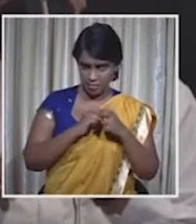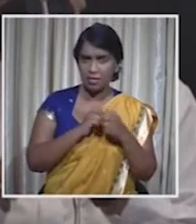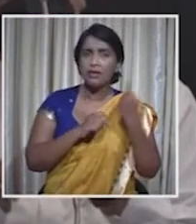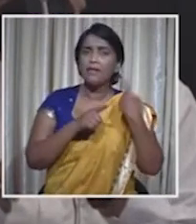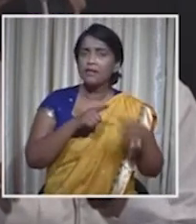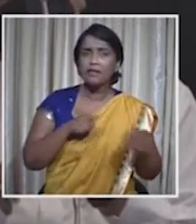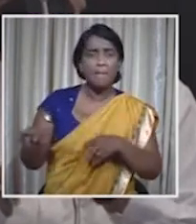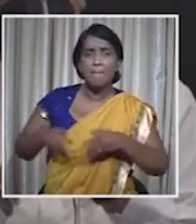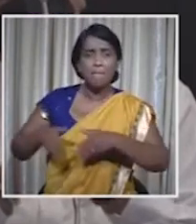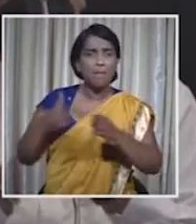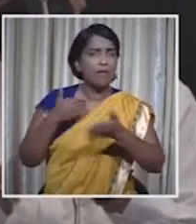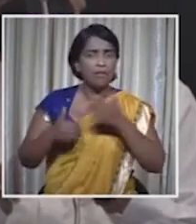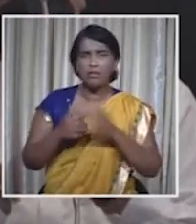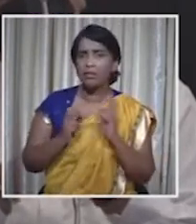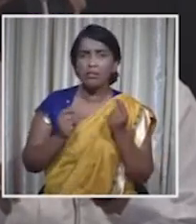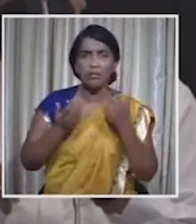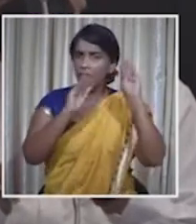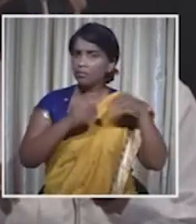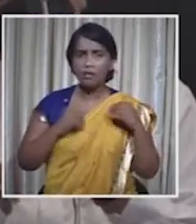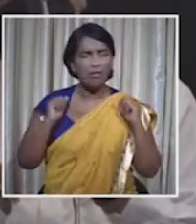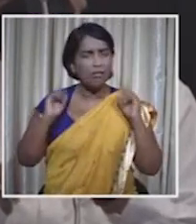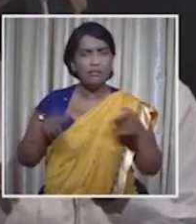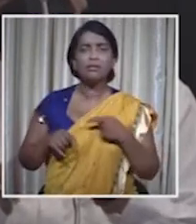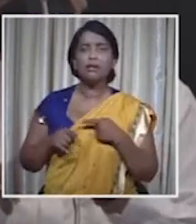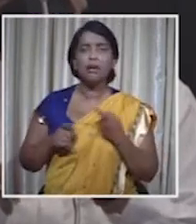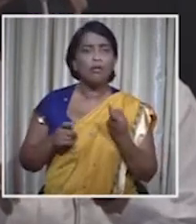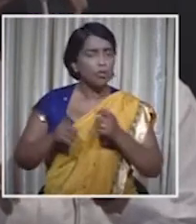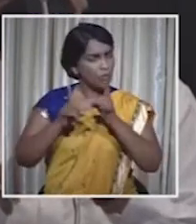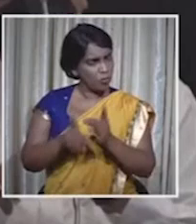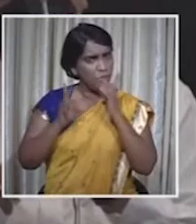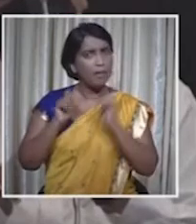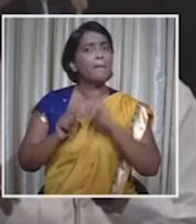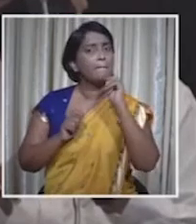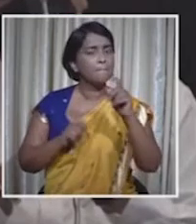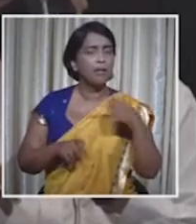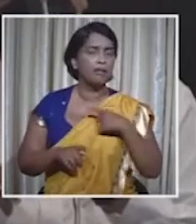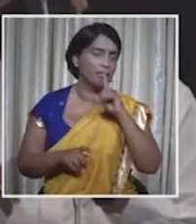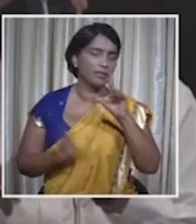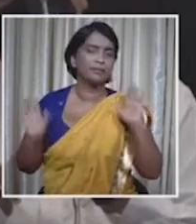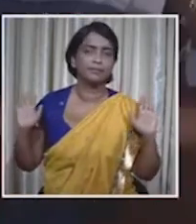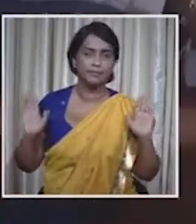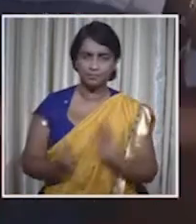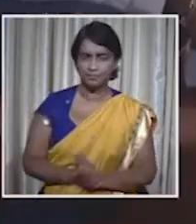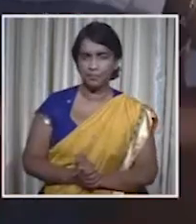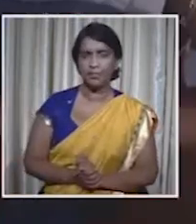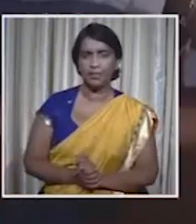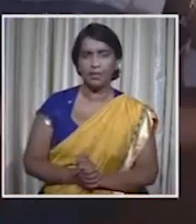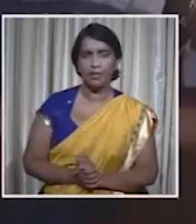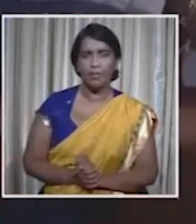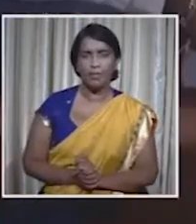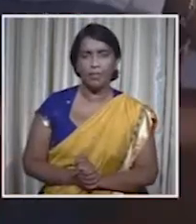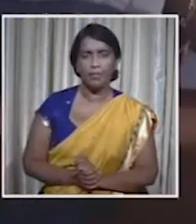මුදල් ප්‍රශ්නේ තියෙන්නේ? මේකට ප්‍රශ්නයක් නැතුව මුදල් ටික ලැබෙනවාද? ඔය කියන මුදල් මේ විදිහටම ගෙවනවාද කියන එක විතරයි මට අහන්න තියෙන්නේ.